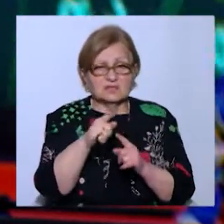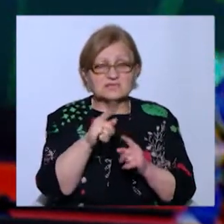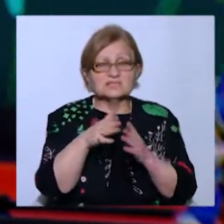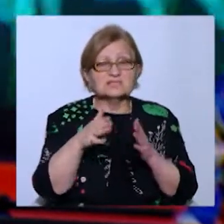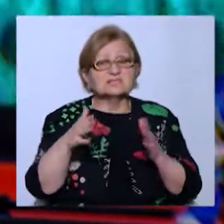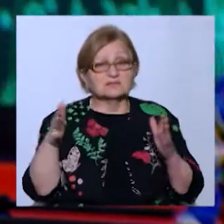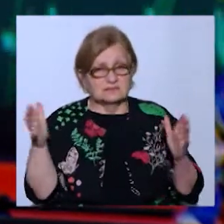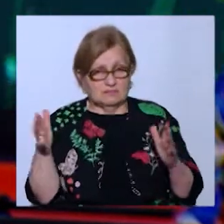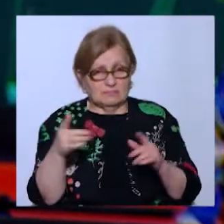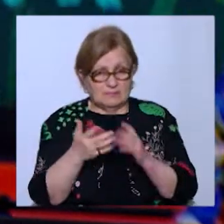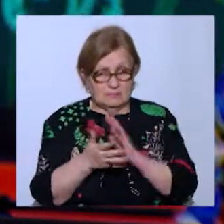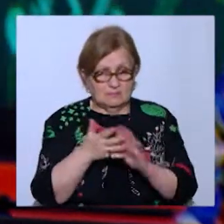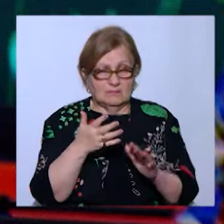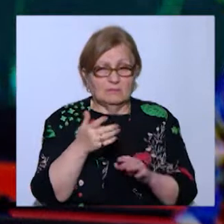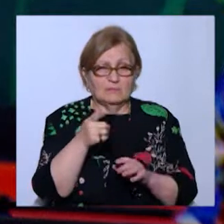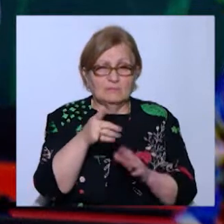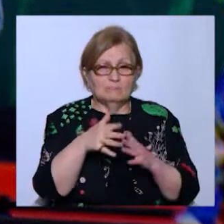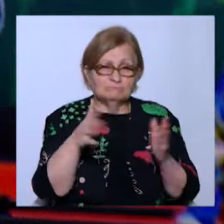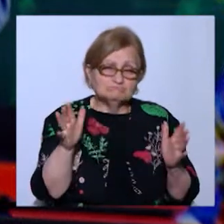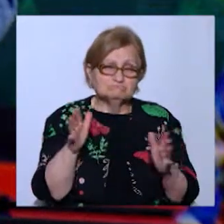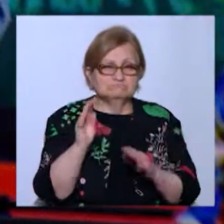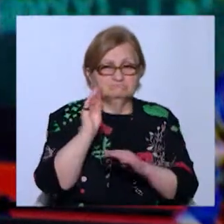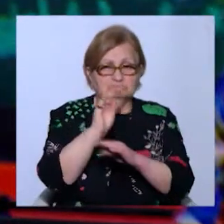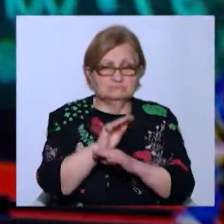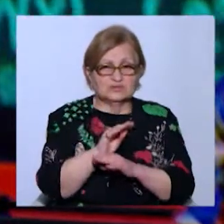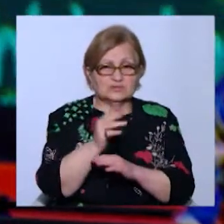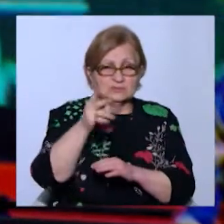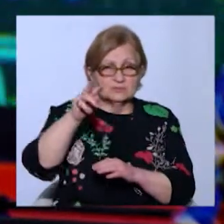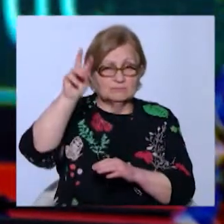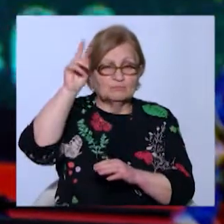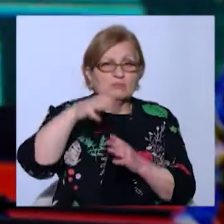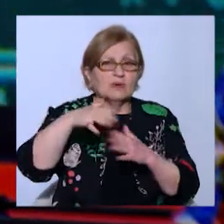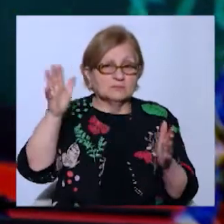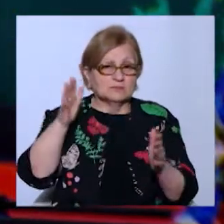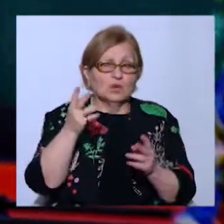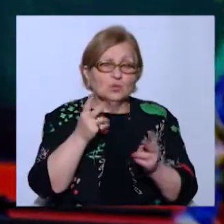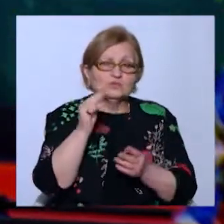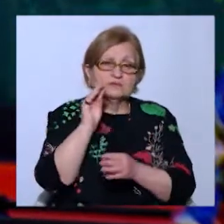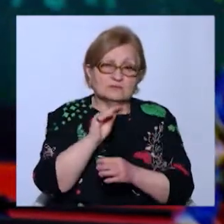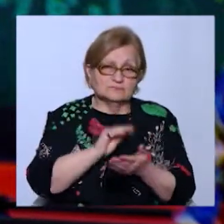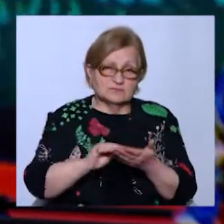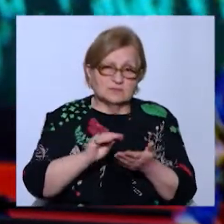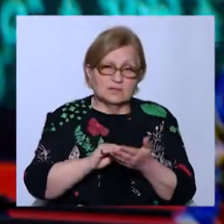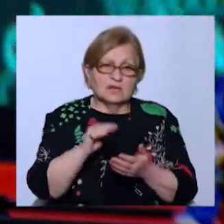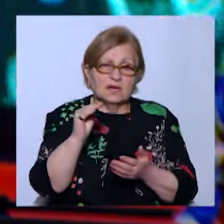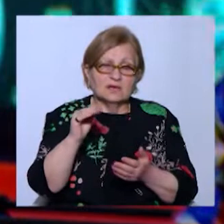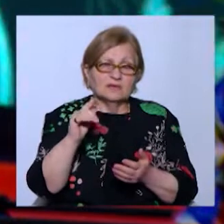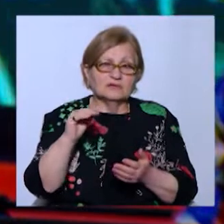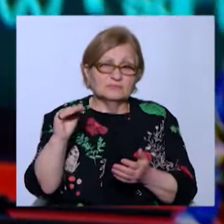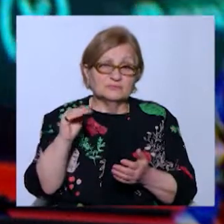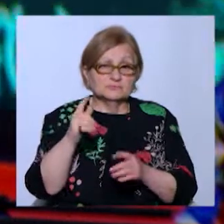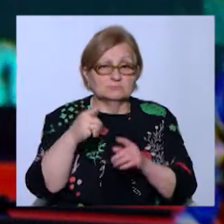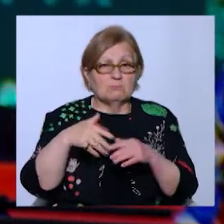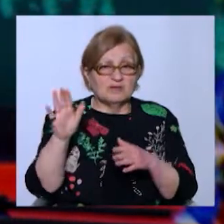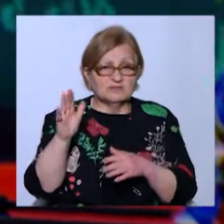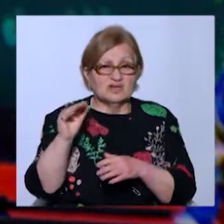ზრდადია, ესე იგი ასეთი a, რაც უფრო მეტ ხარისხში ადის, უფრო მეტ მნიშვნელობას იღებს და მაშასადამე უნდა დავწეროთ, რომ fx-ი მეტია jx-ზე.